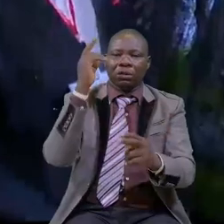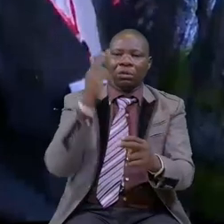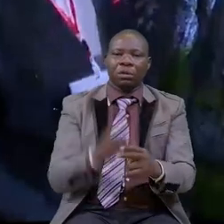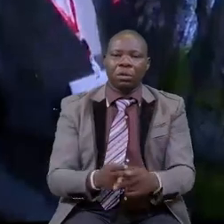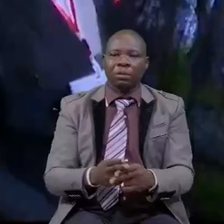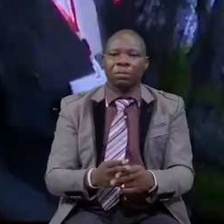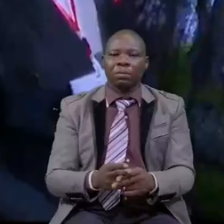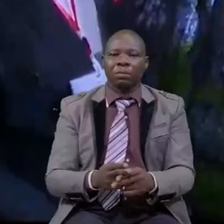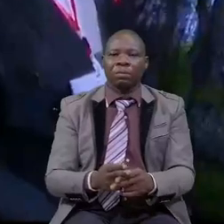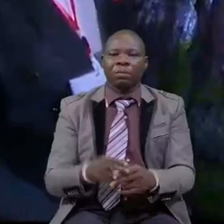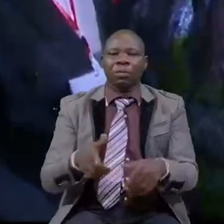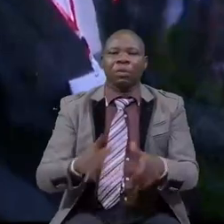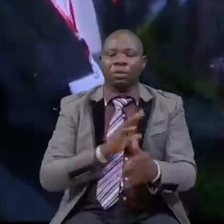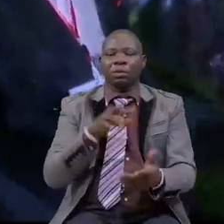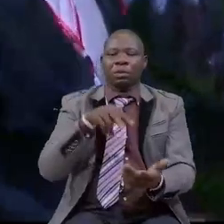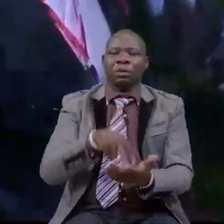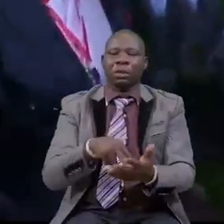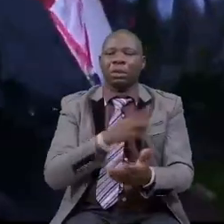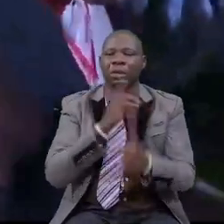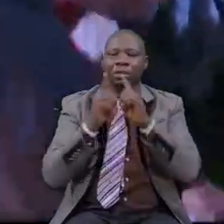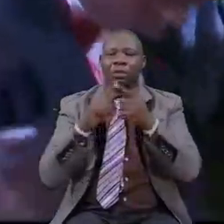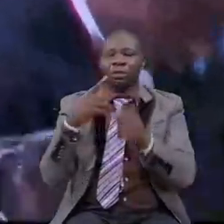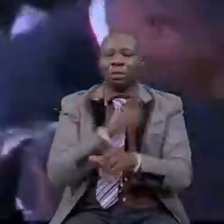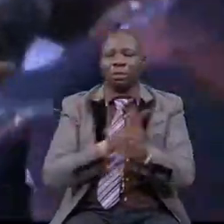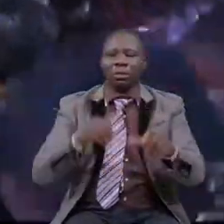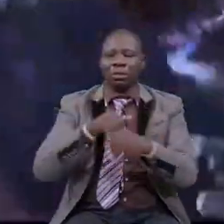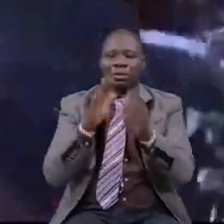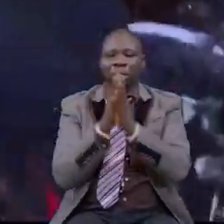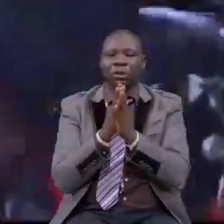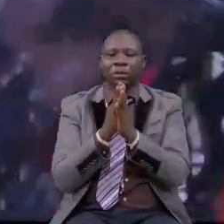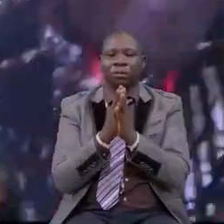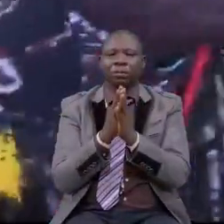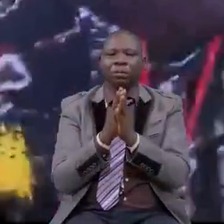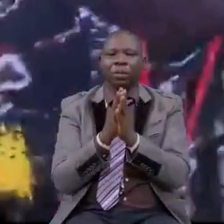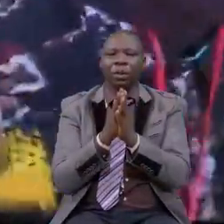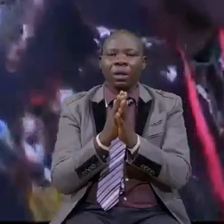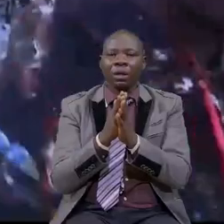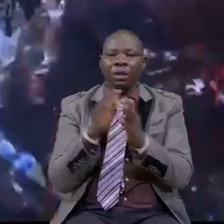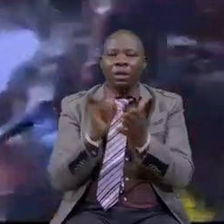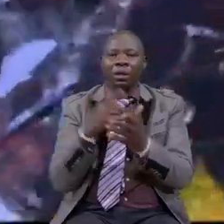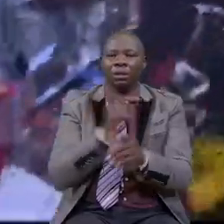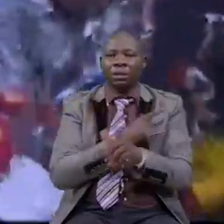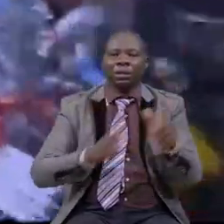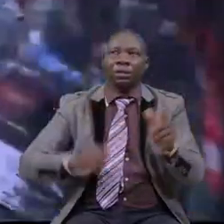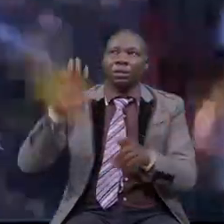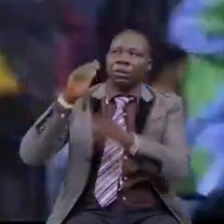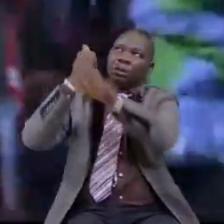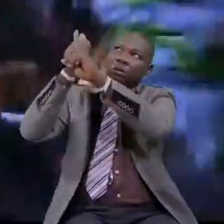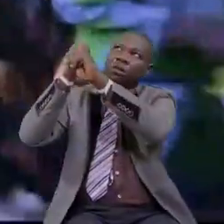Jésus. Levons-nous maintenant et parlons à Dieu dans la prière. Que le Seigneur